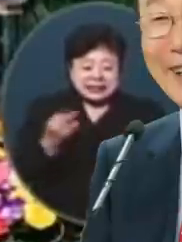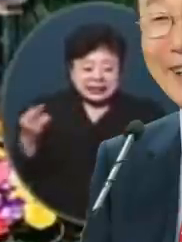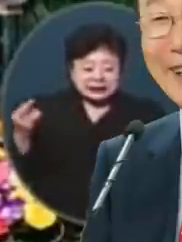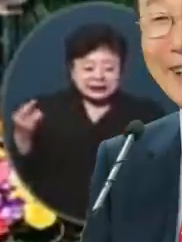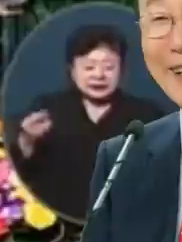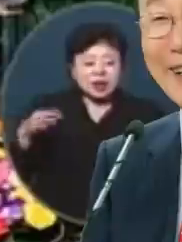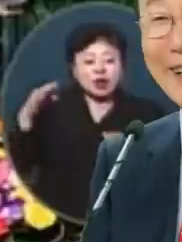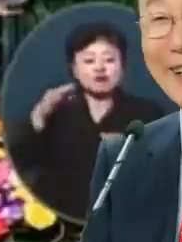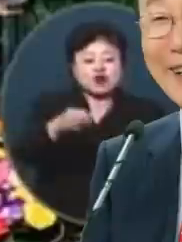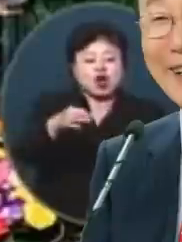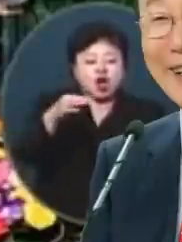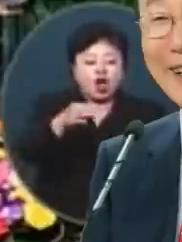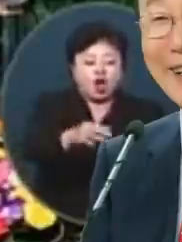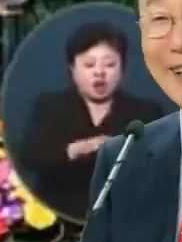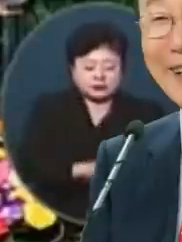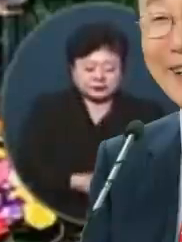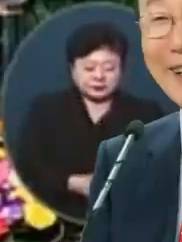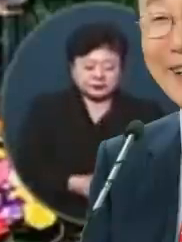불러내어서